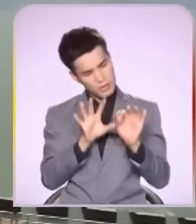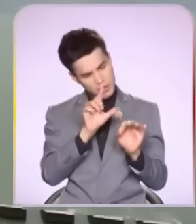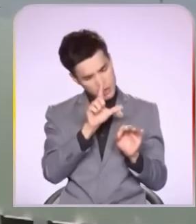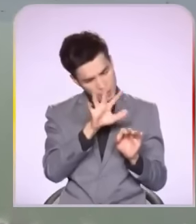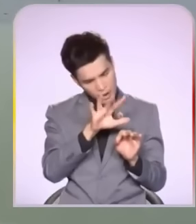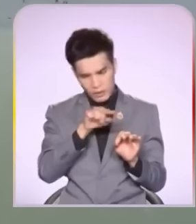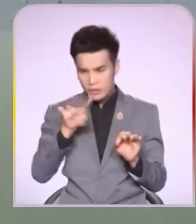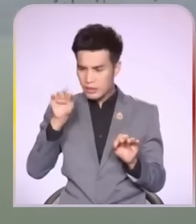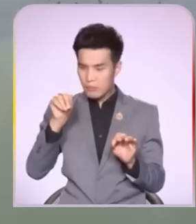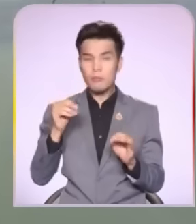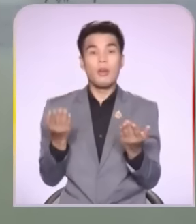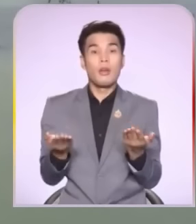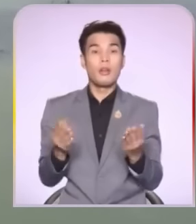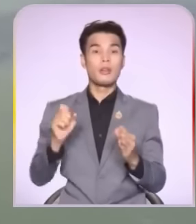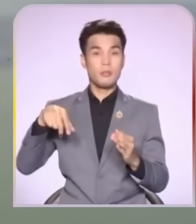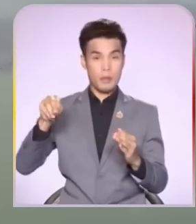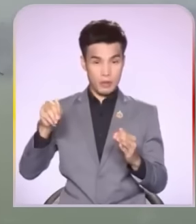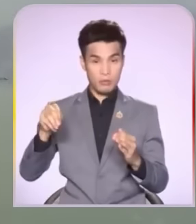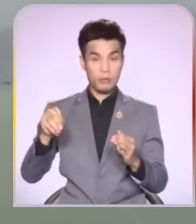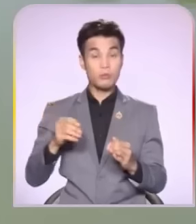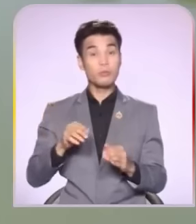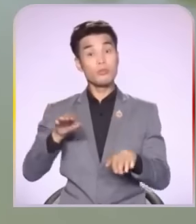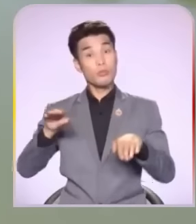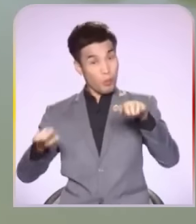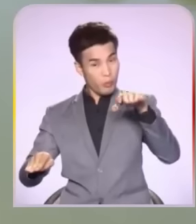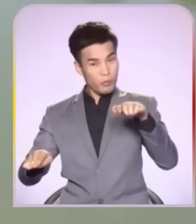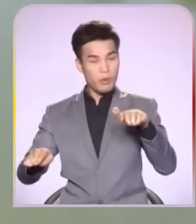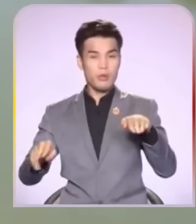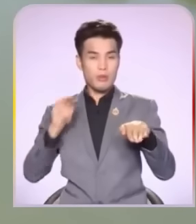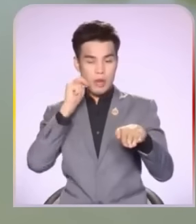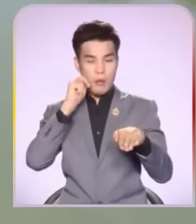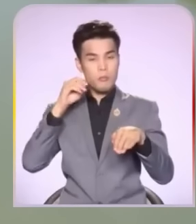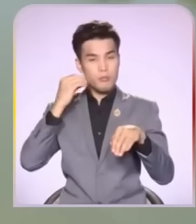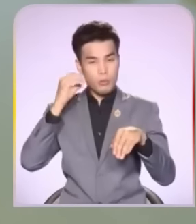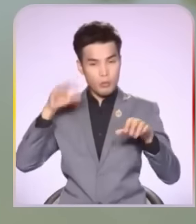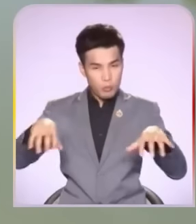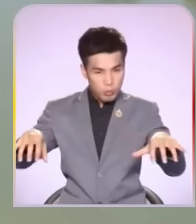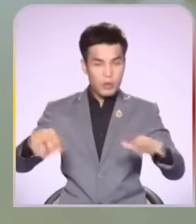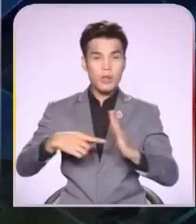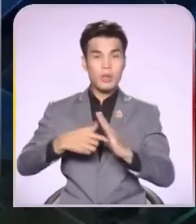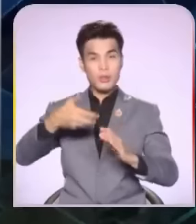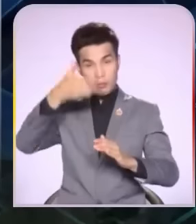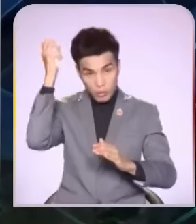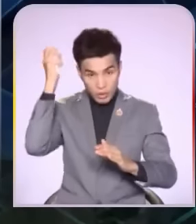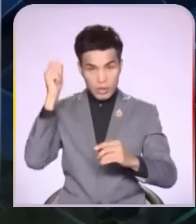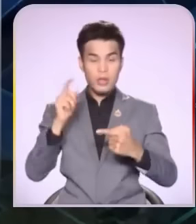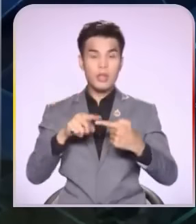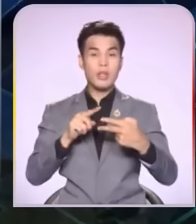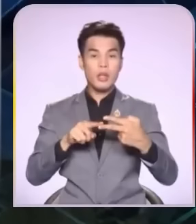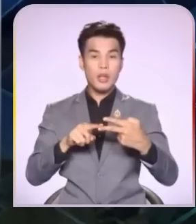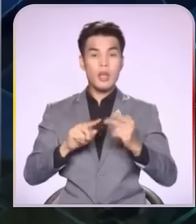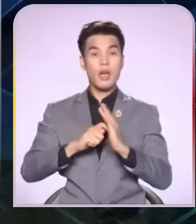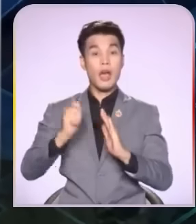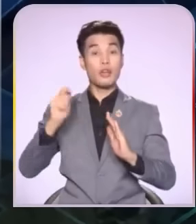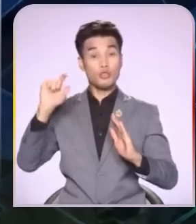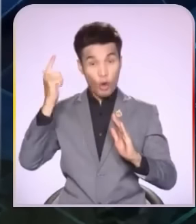แหละพื้นที่ลุ่มต่ำนอกคันกั้นน้ำก็ต้องระวังบ้านบางพุดซาที่สิงห์บุรีที่บ้านบางแก้ว